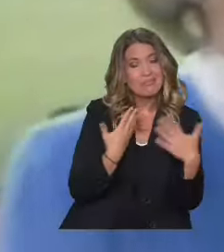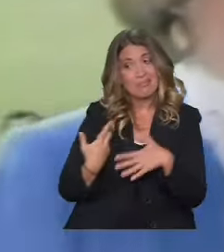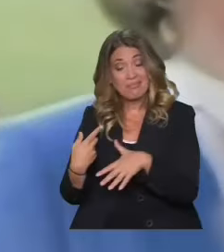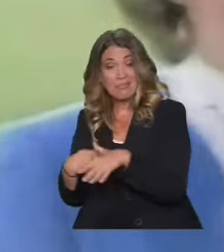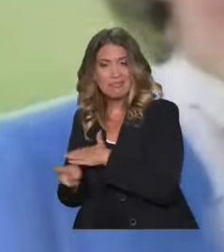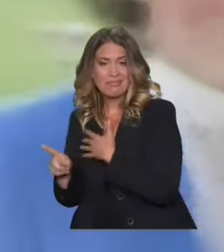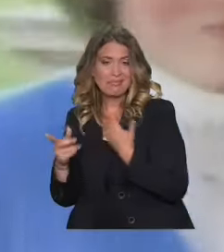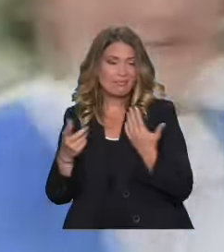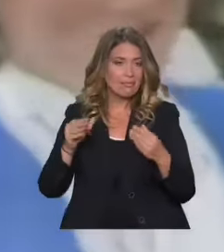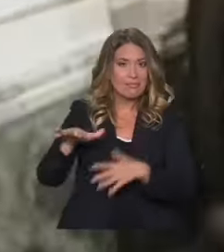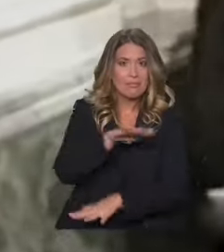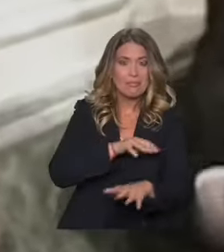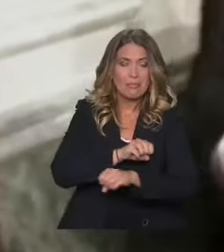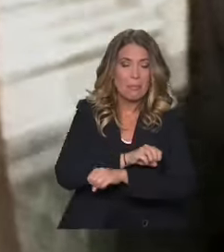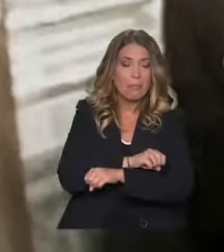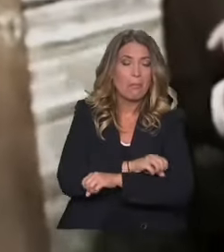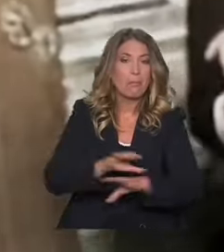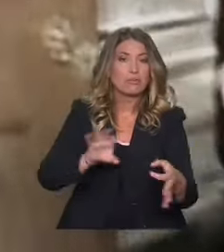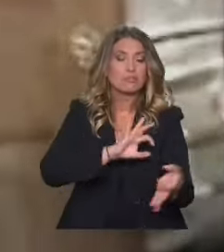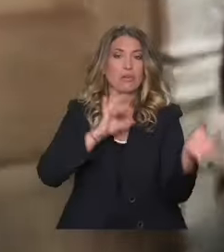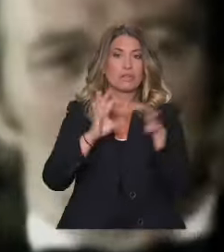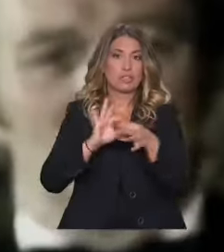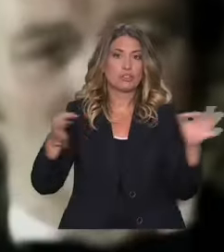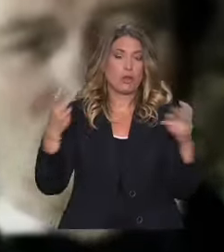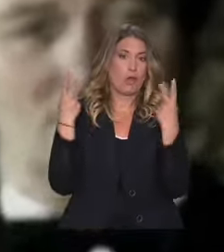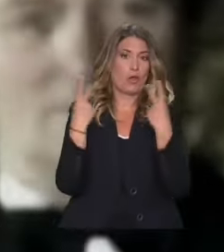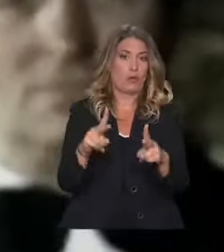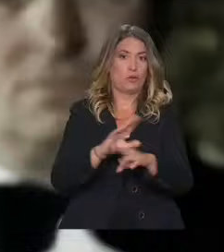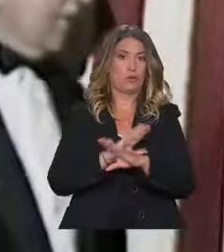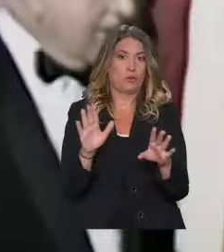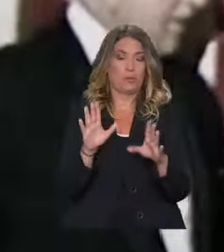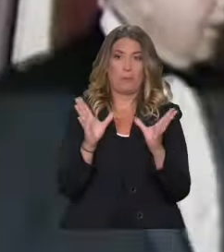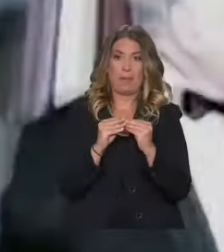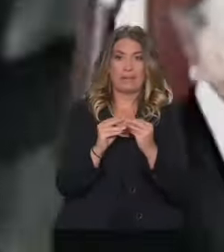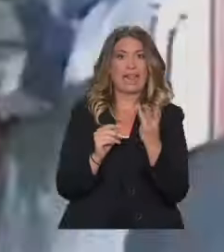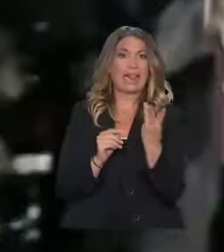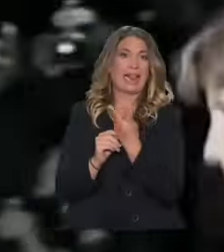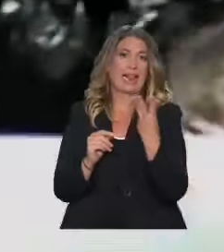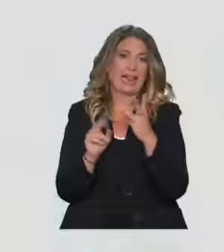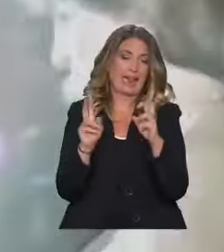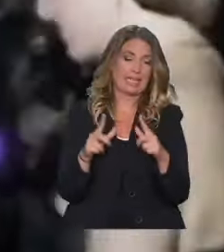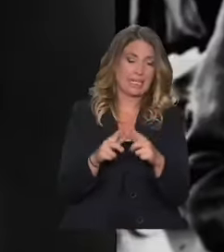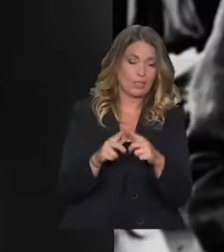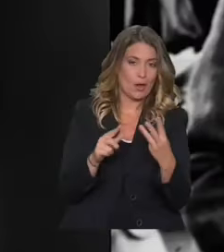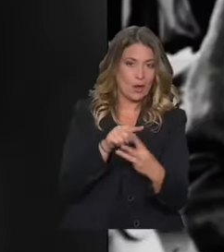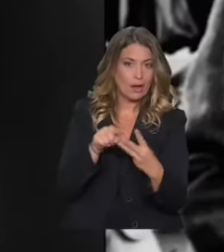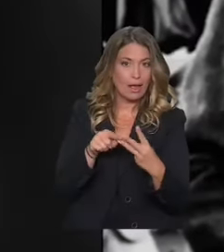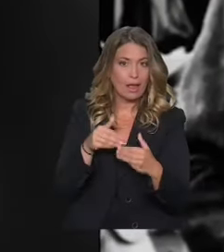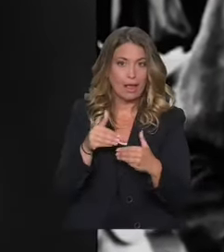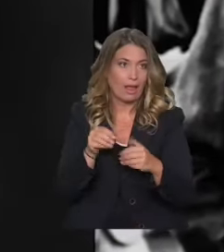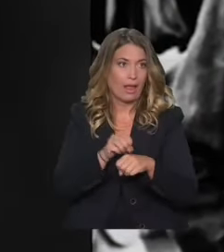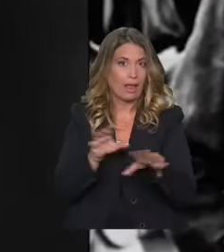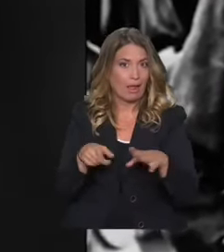που συντάραξαν τη Βρετανία και συζητήθηκαν σε ολόκληρο τον κόσμο. Ένα ερωτικό τρίγωνο που όταν άρχισε να αποκαλύπτεται, κλώνησε το